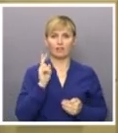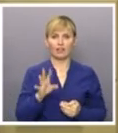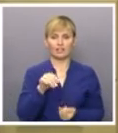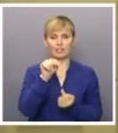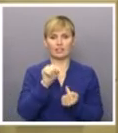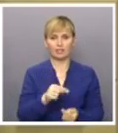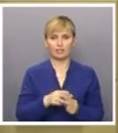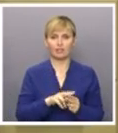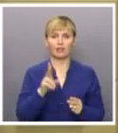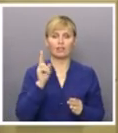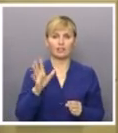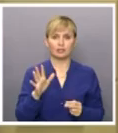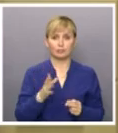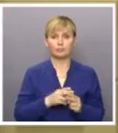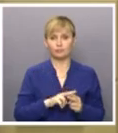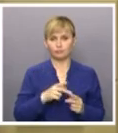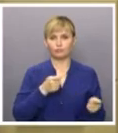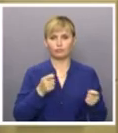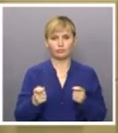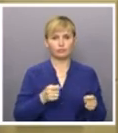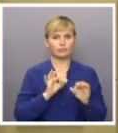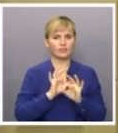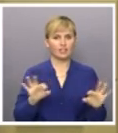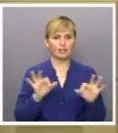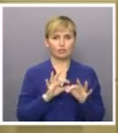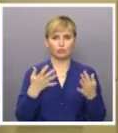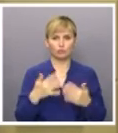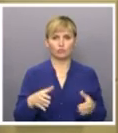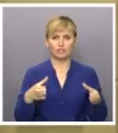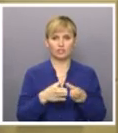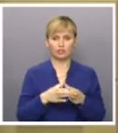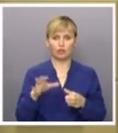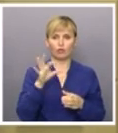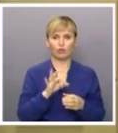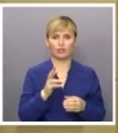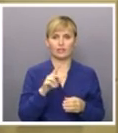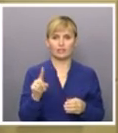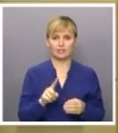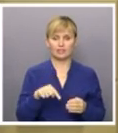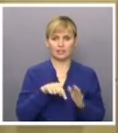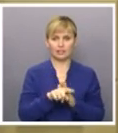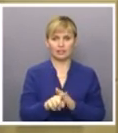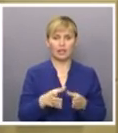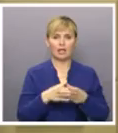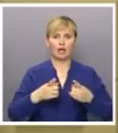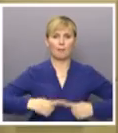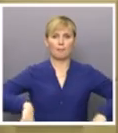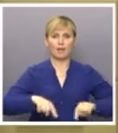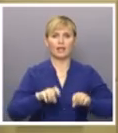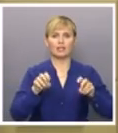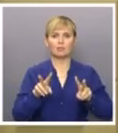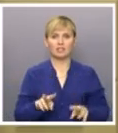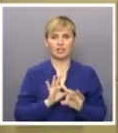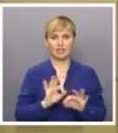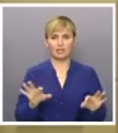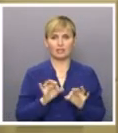сезона. Такой прогноз уже озвучила руководитель аналитической службы портала недвижимости kn.kz Анна Шацкая в интервью корреспондентам